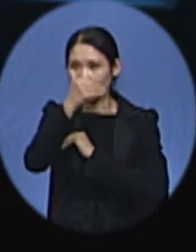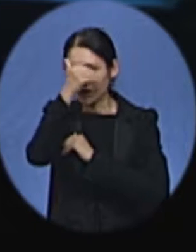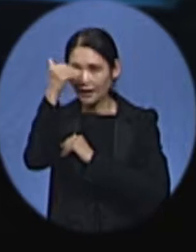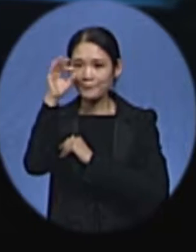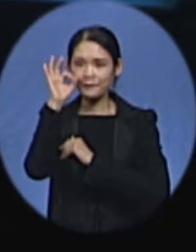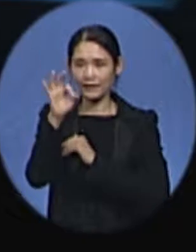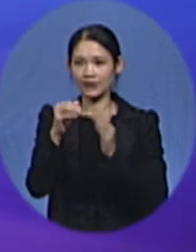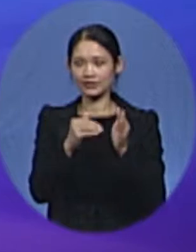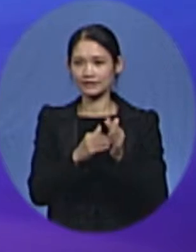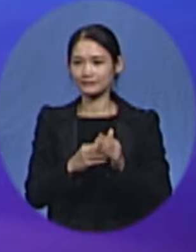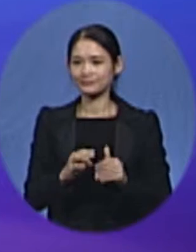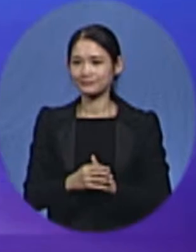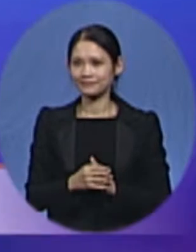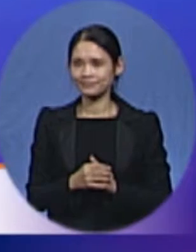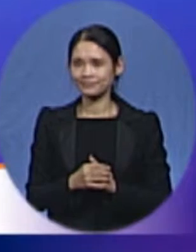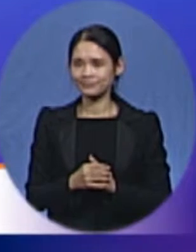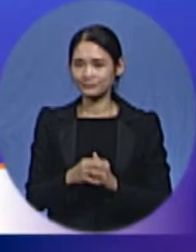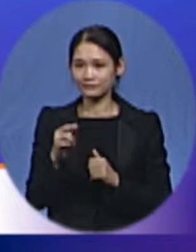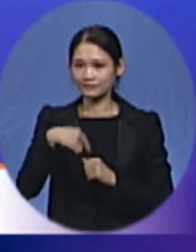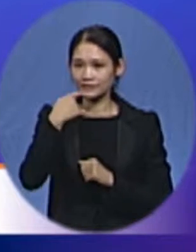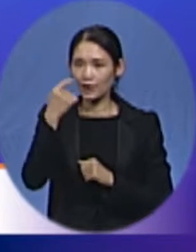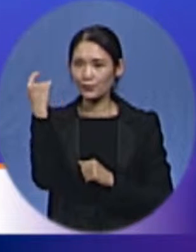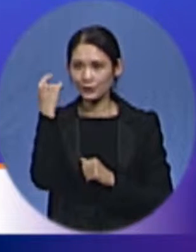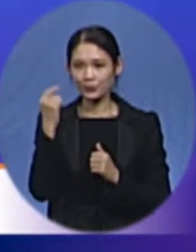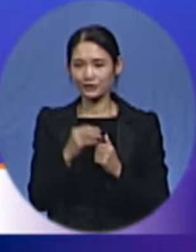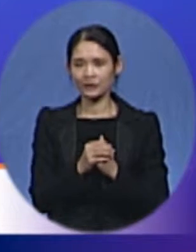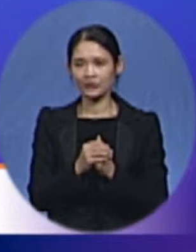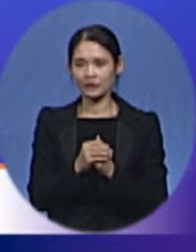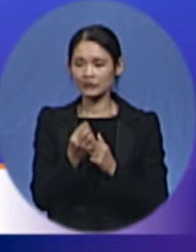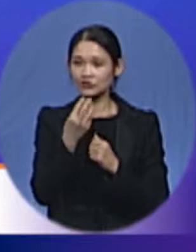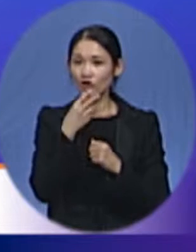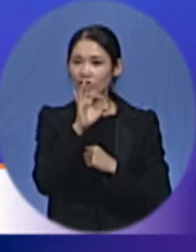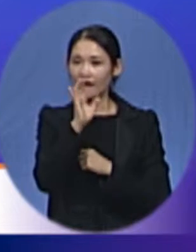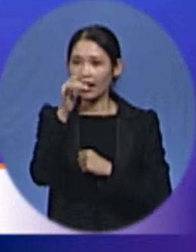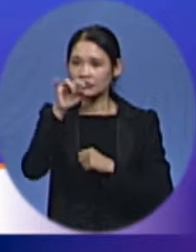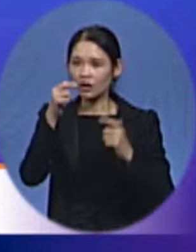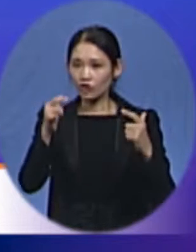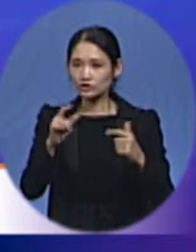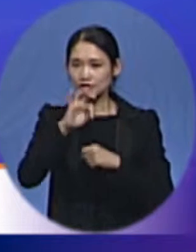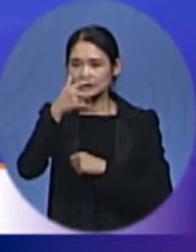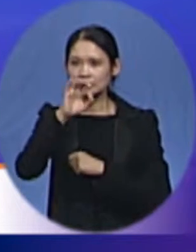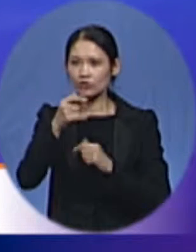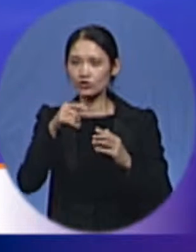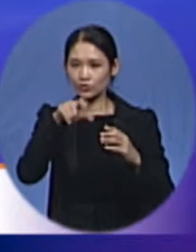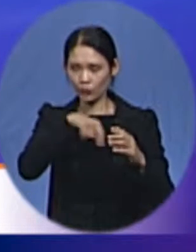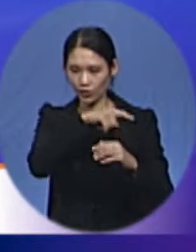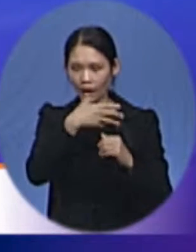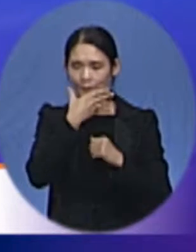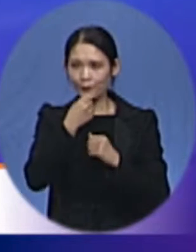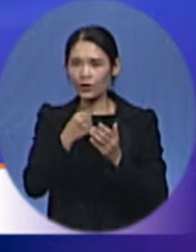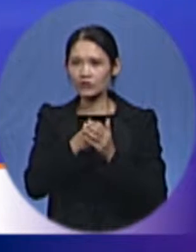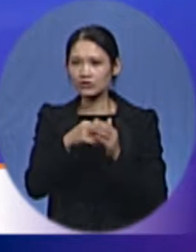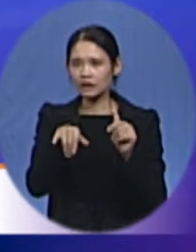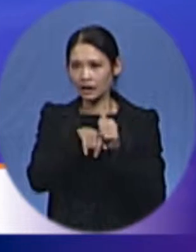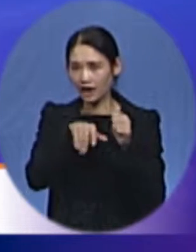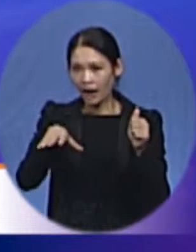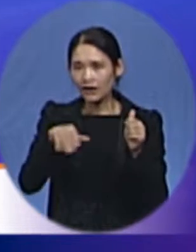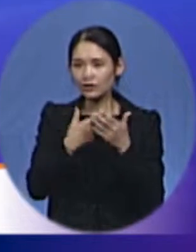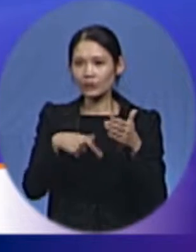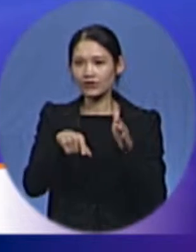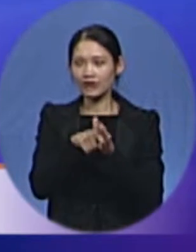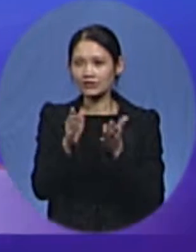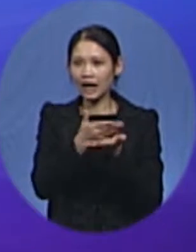둘러봤습니다. 다음 소식입니다. 서울 양천구 신월동에서 소외계층을 위한 나눔봉사